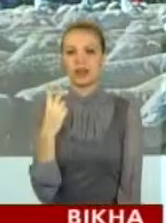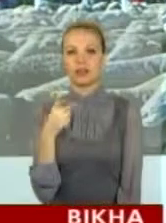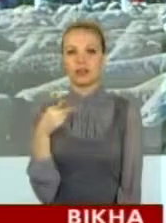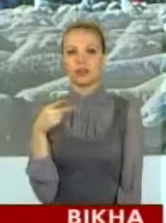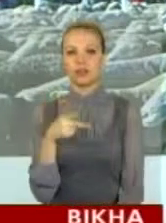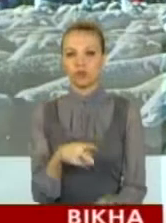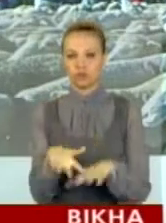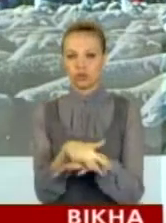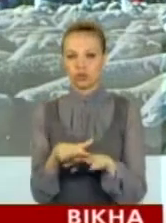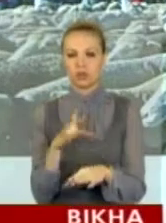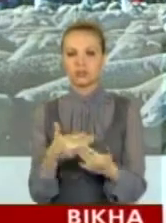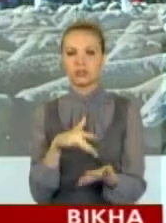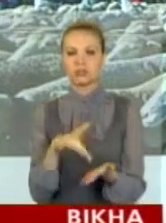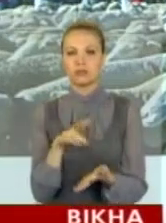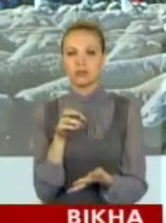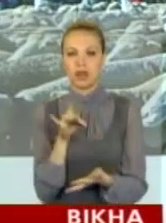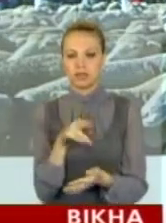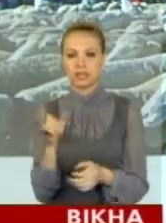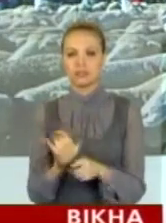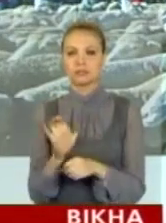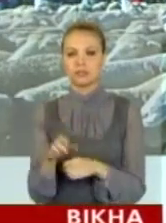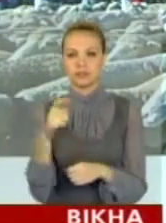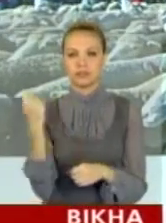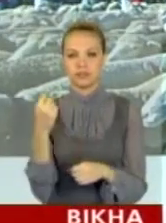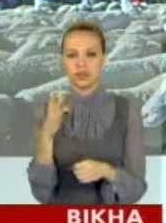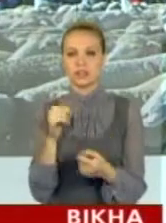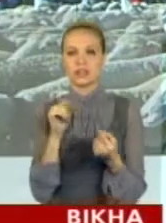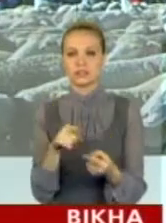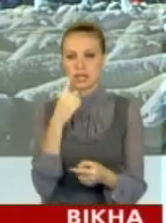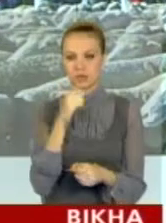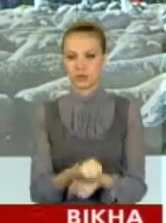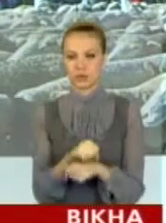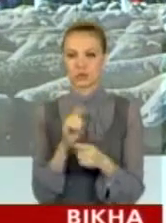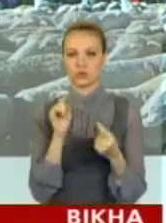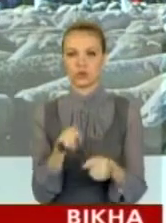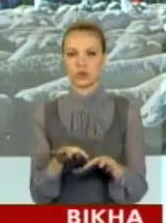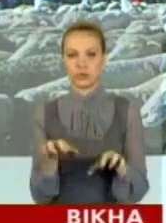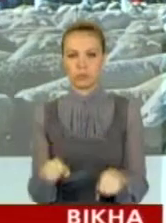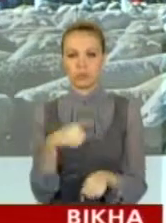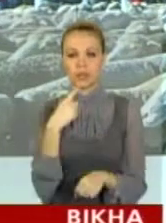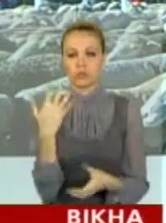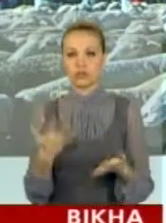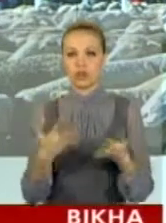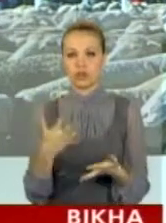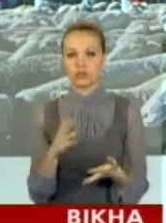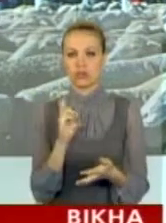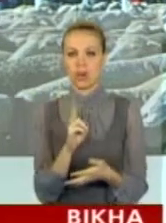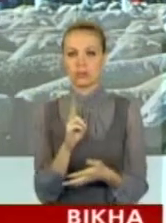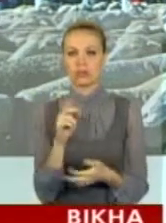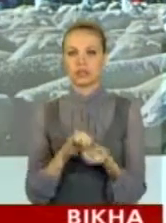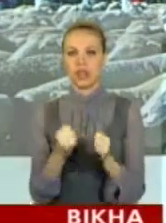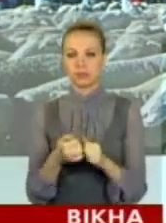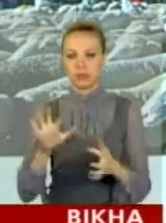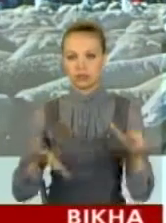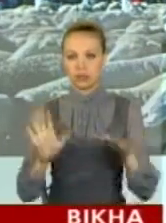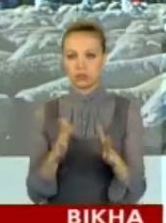Двотисячна отара у середмісті Мадрида. Їх туди пригнали вівчарі на знак протесту проти урбанізації. Кажуть, якщо кам'яні джунглі